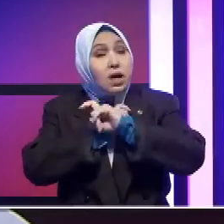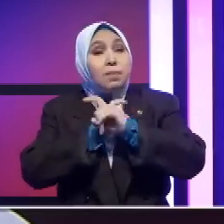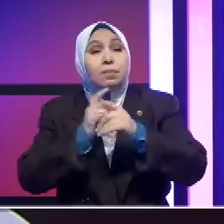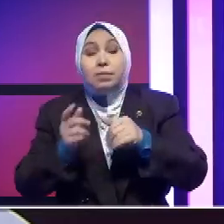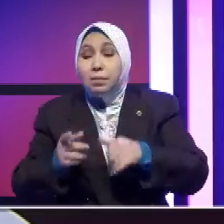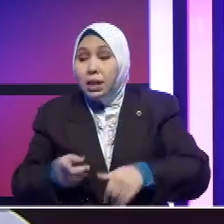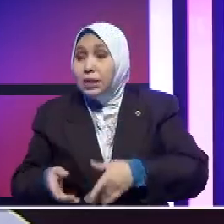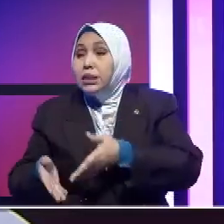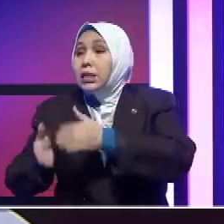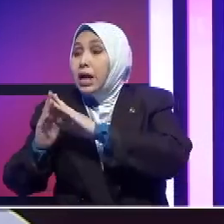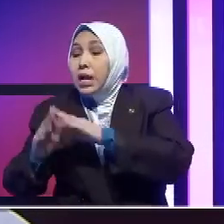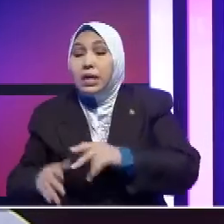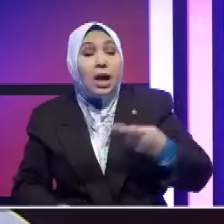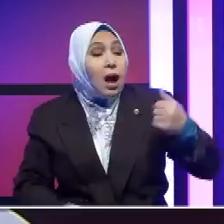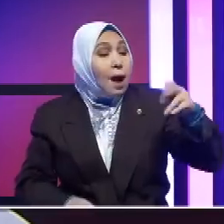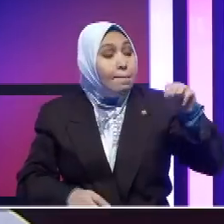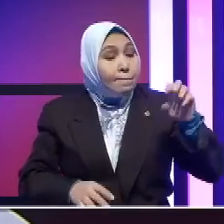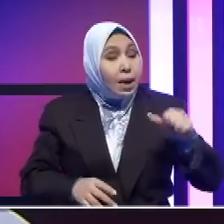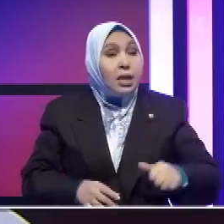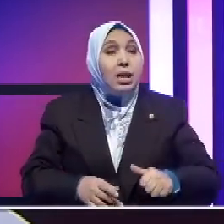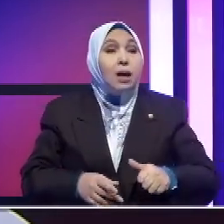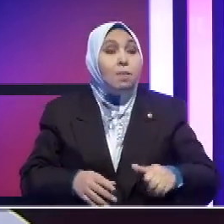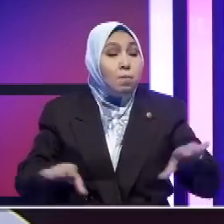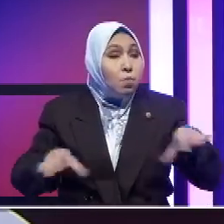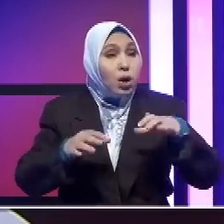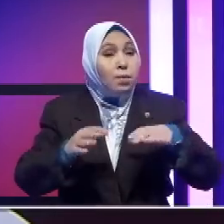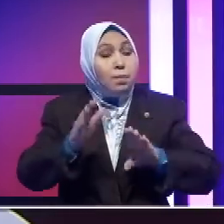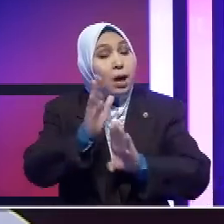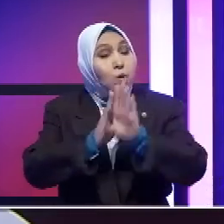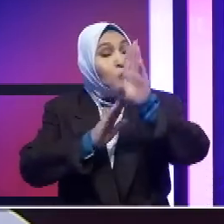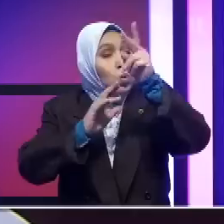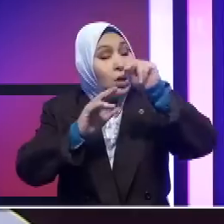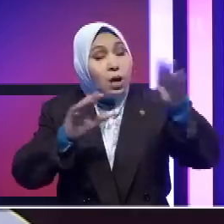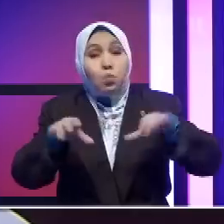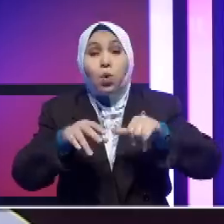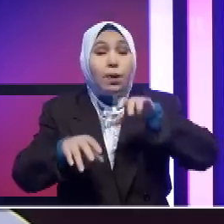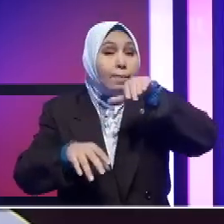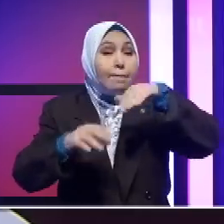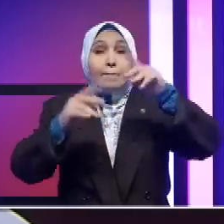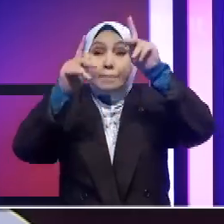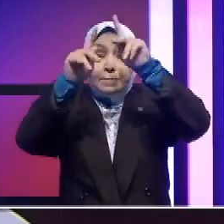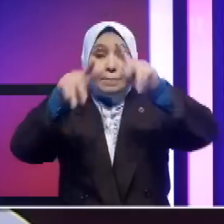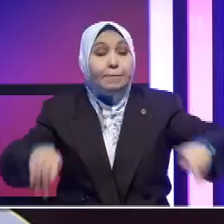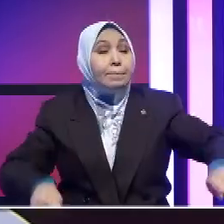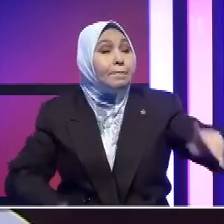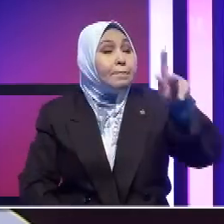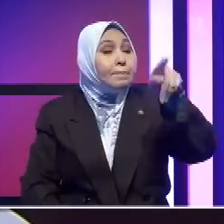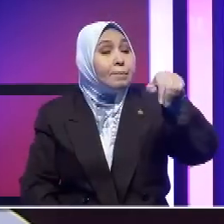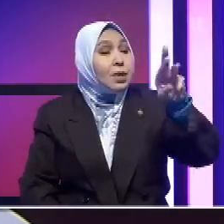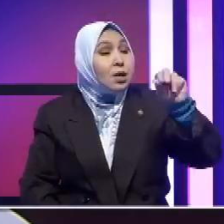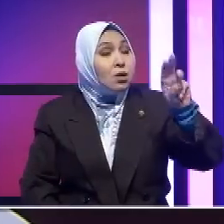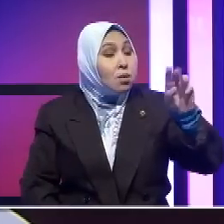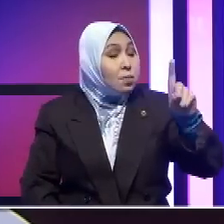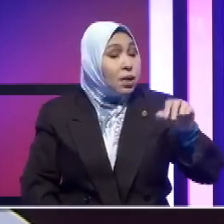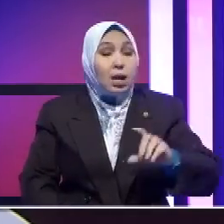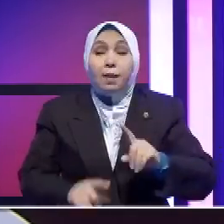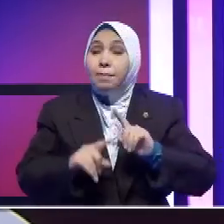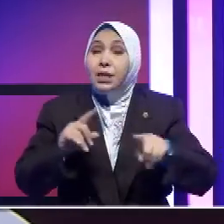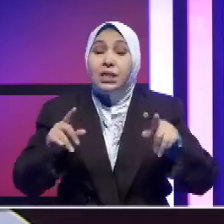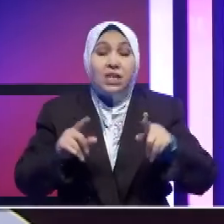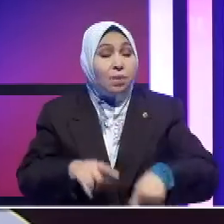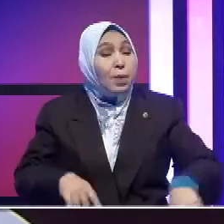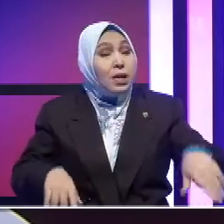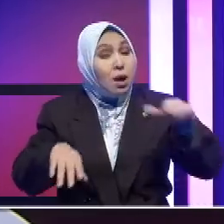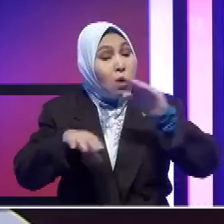daripada Haman buatkan bangunan, buat piramid apa sebagainya, tak ada dah ya, di sisi Allah Subhanahu Wa